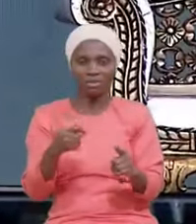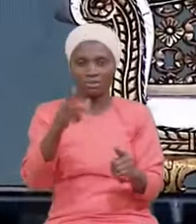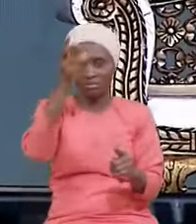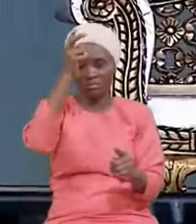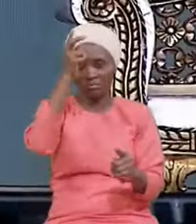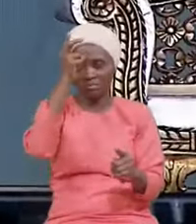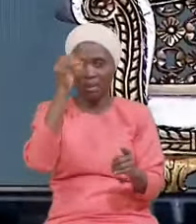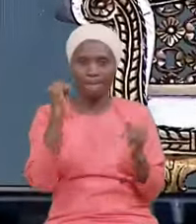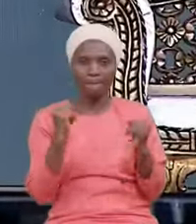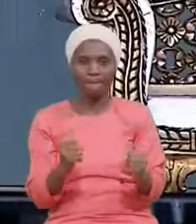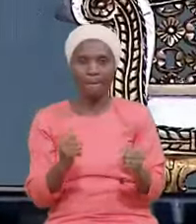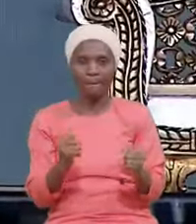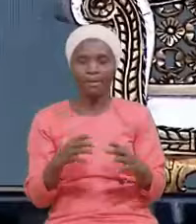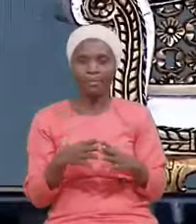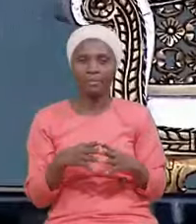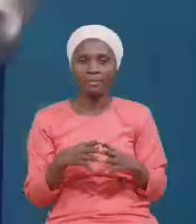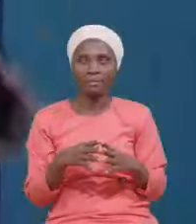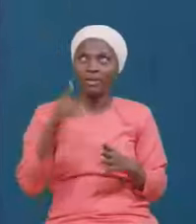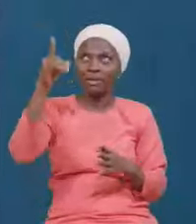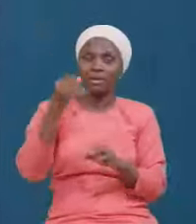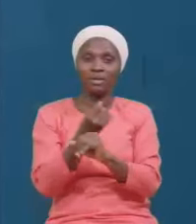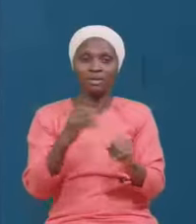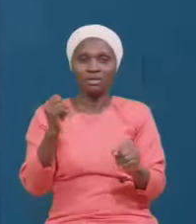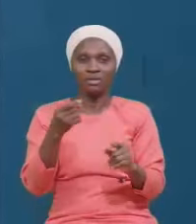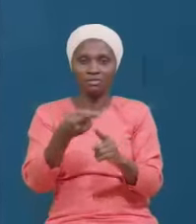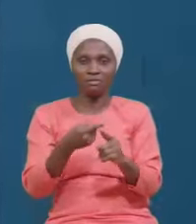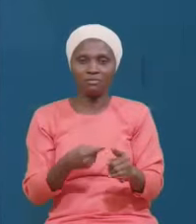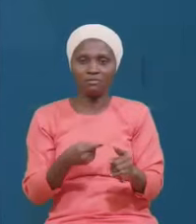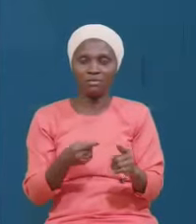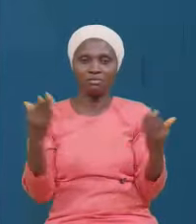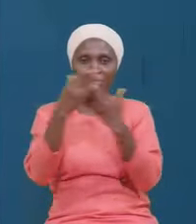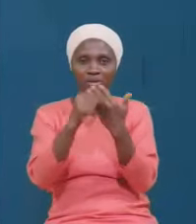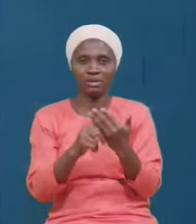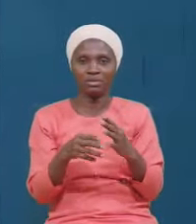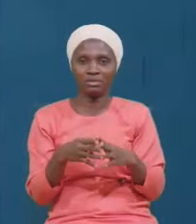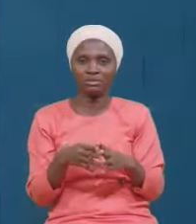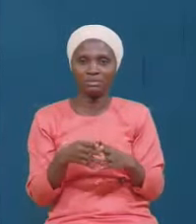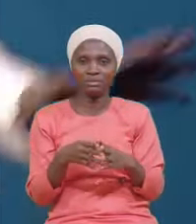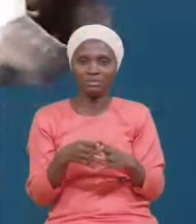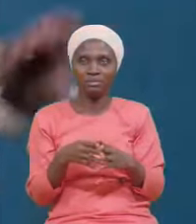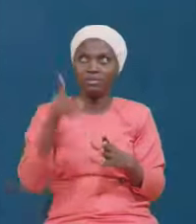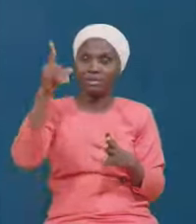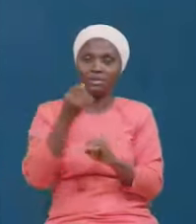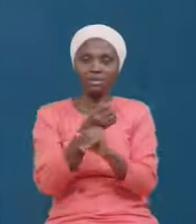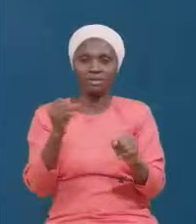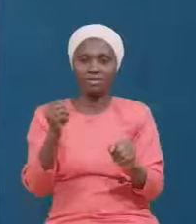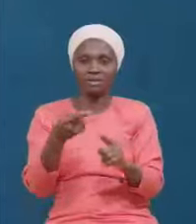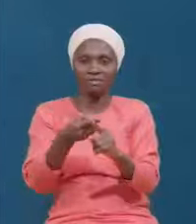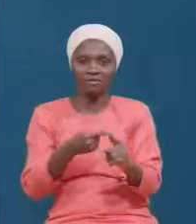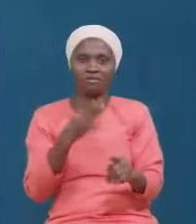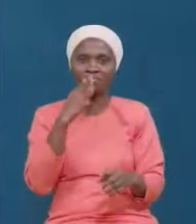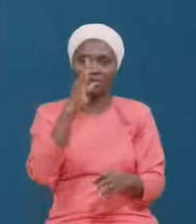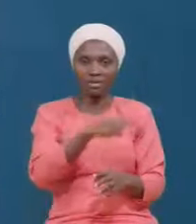power. దురాత్మ శక్తి నుంచి రక్షిస్తారు. He saves from darkness. అలాగే అపవాది దాడి అంధకారం నుంచి రక్షిస్తారు. From